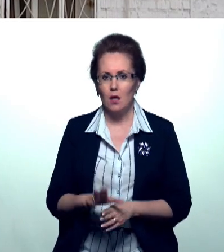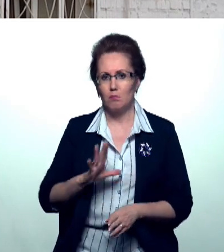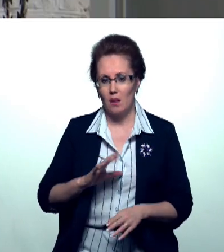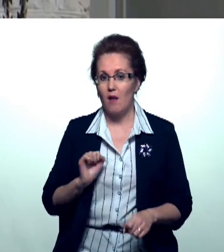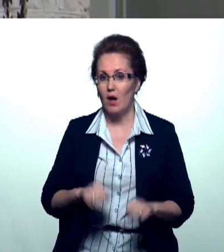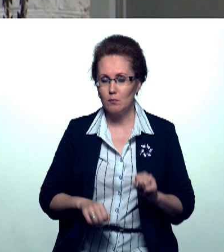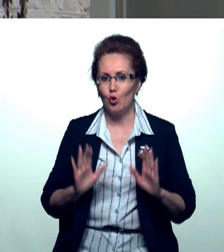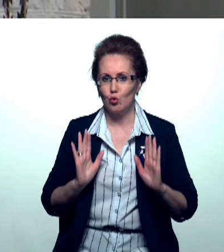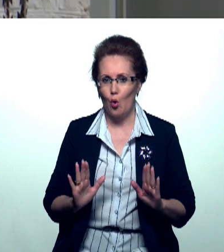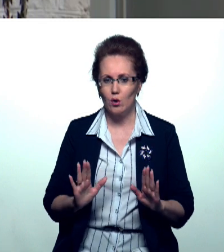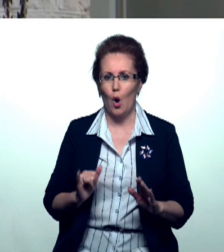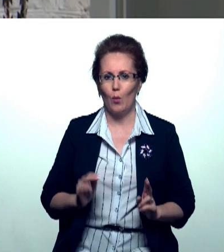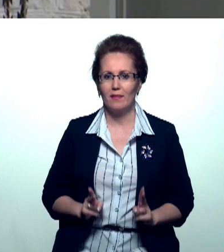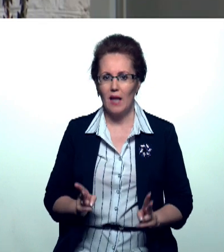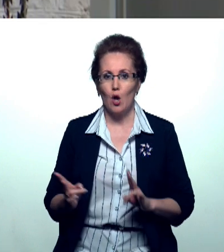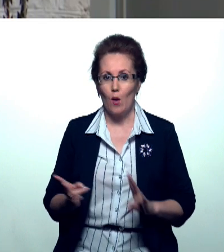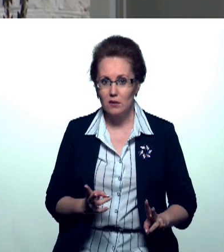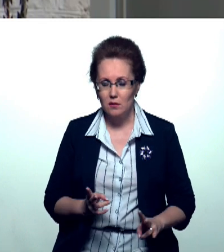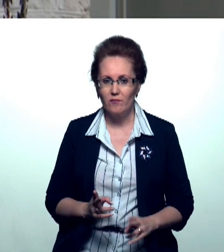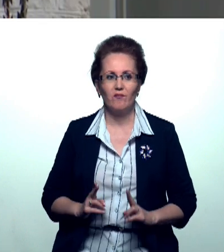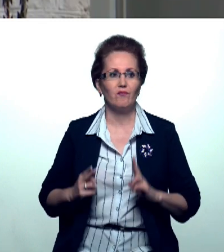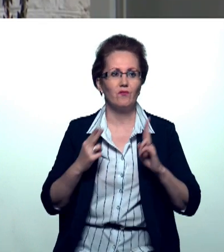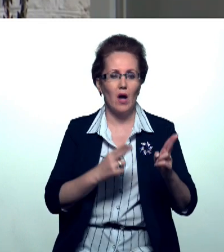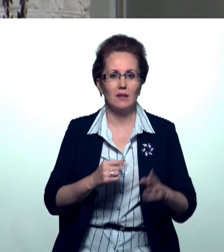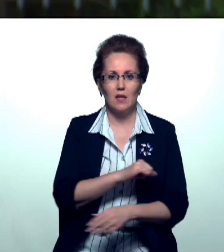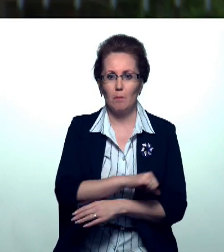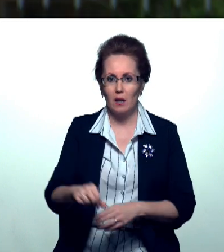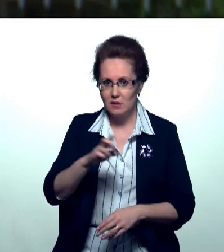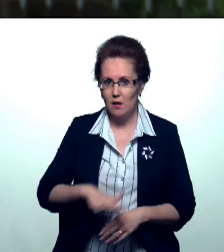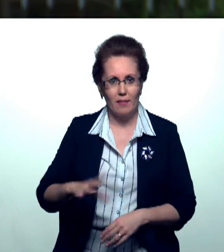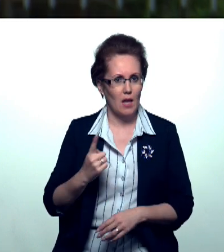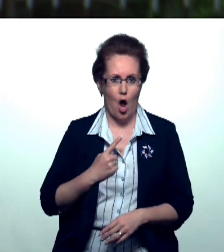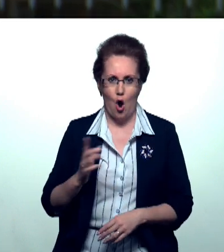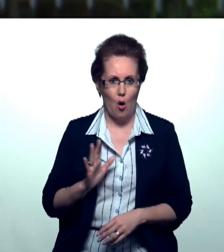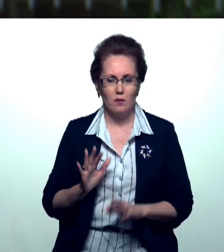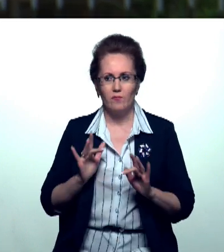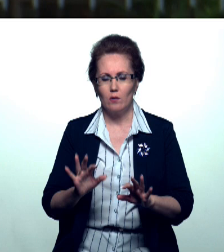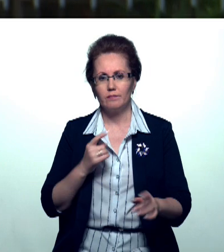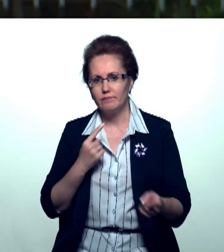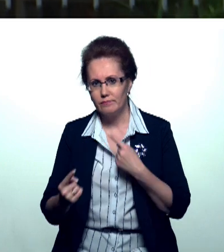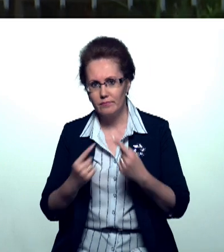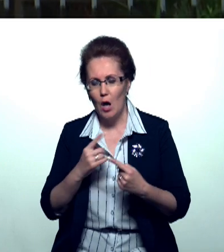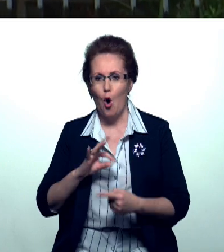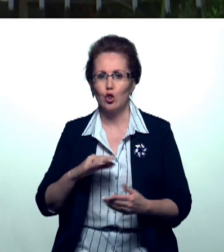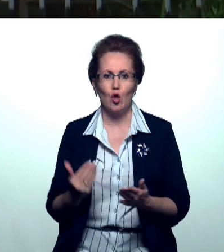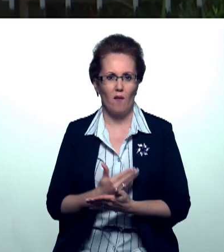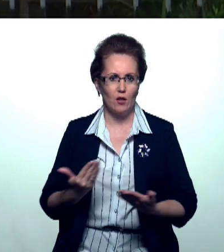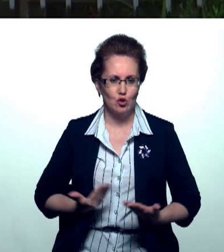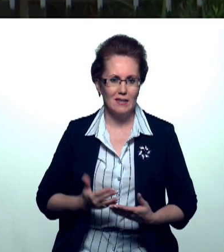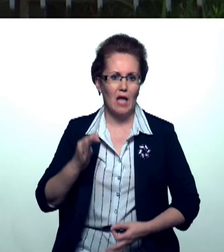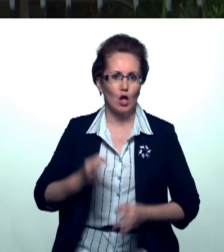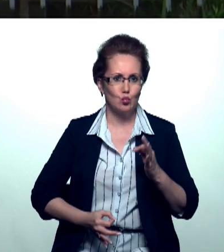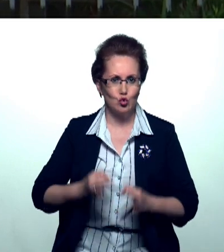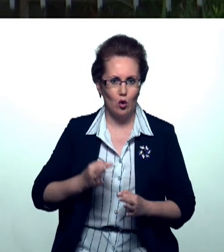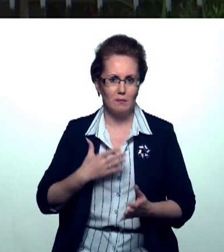была возможна только у террористов. Но выехать за пределы страны он решил не один. Вел разговоры о радикально новой жизни с осужденным